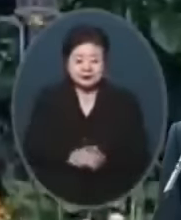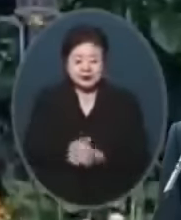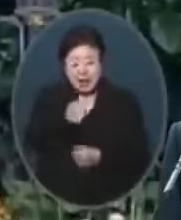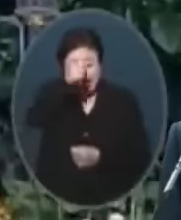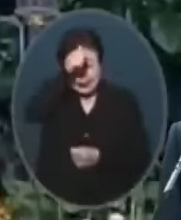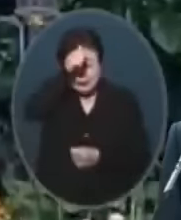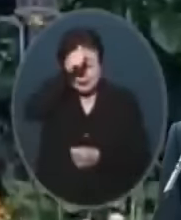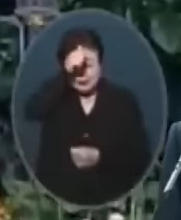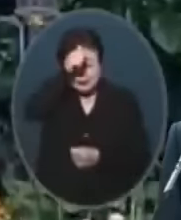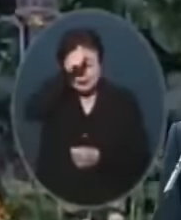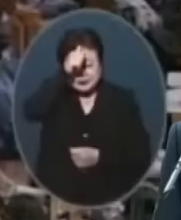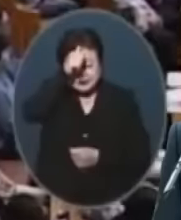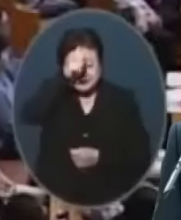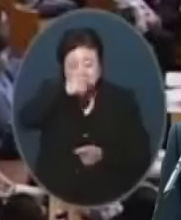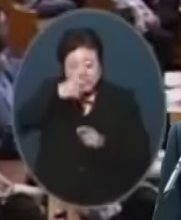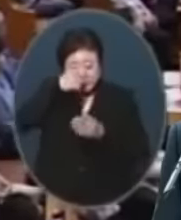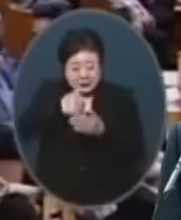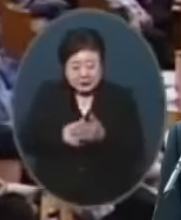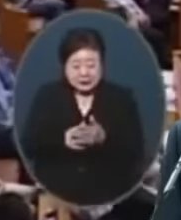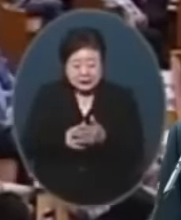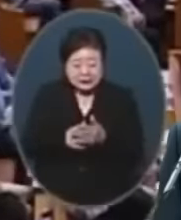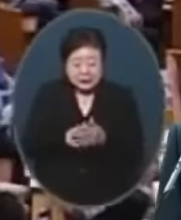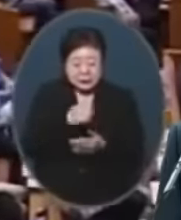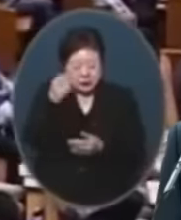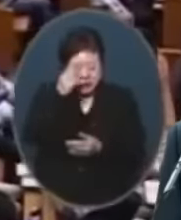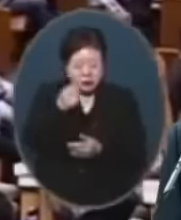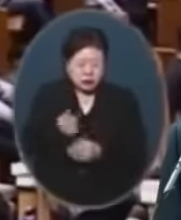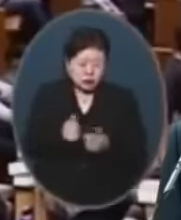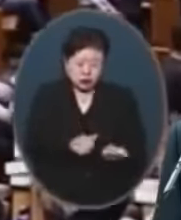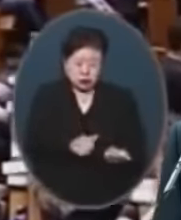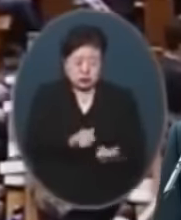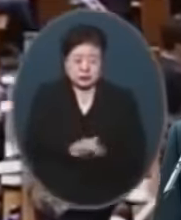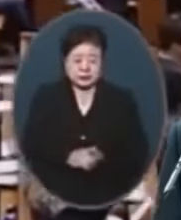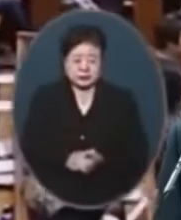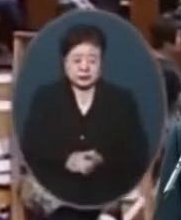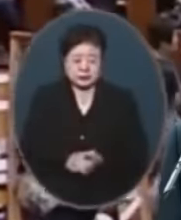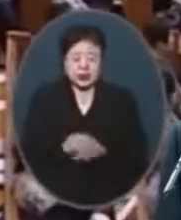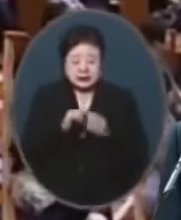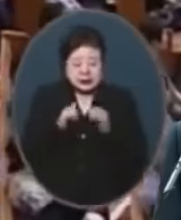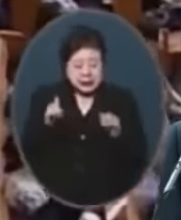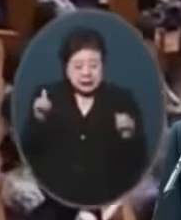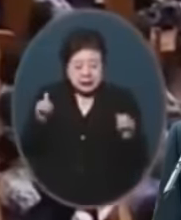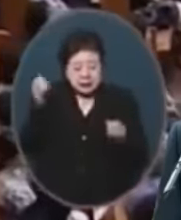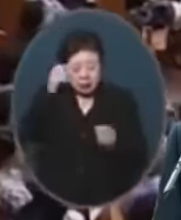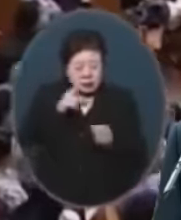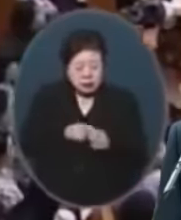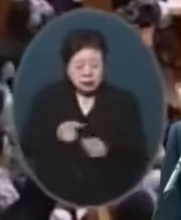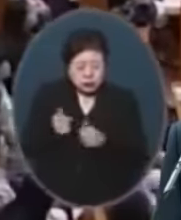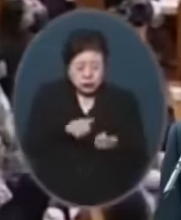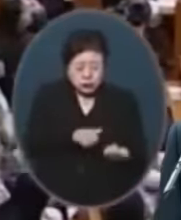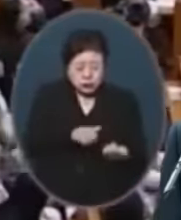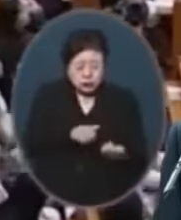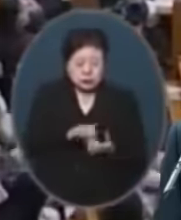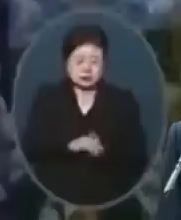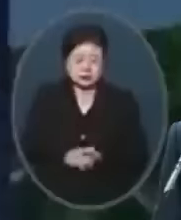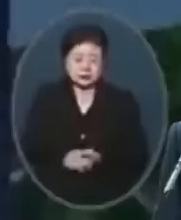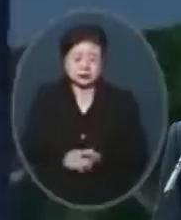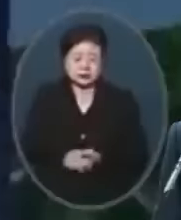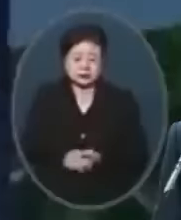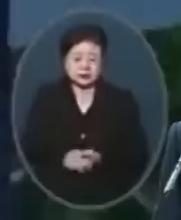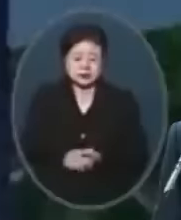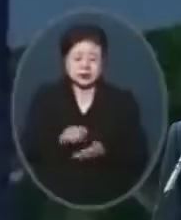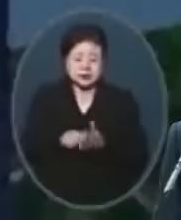아담의 타락 이후에 모두 다 영이 죽었으므로 사람은 영적으로 죽은